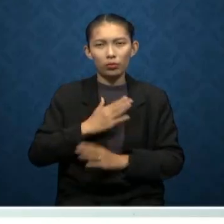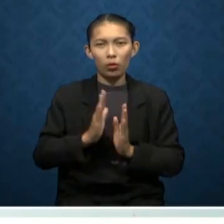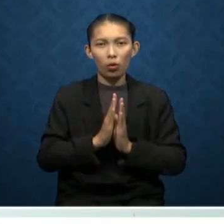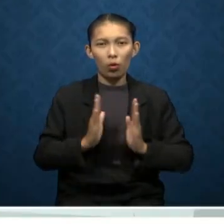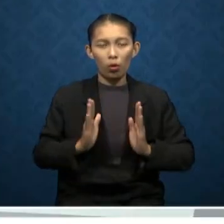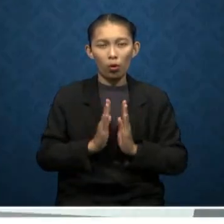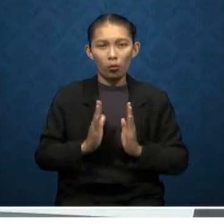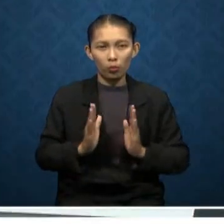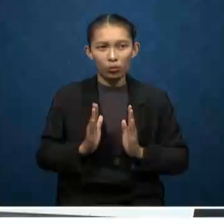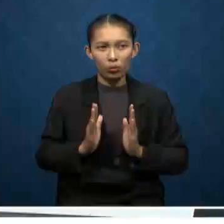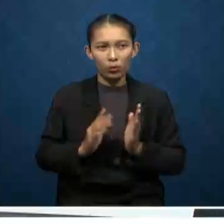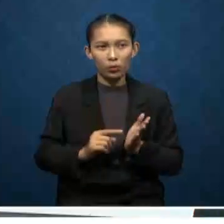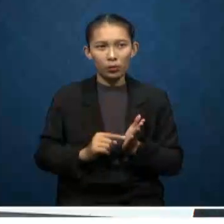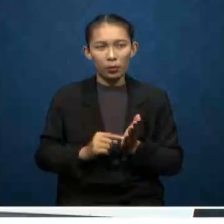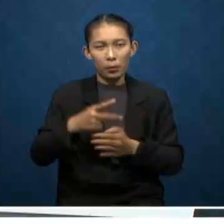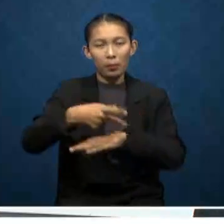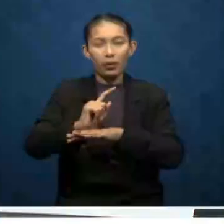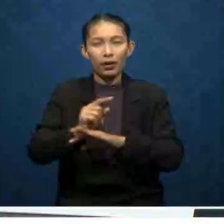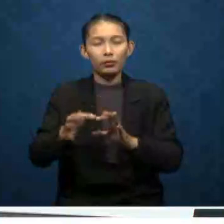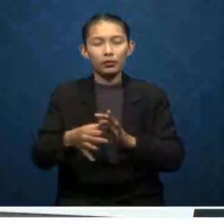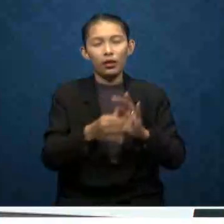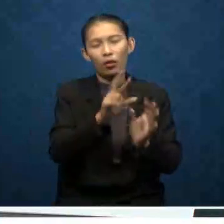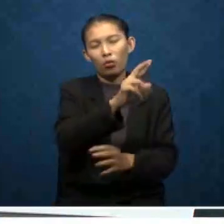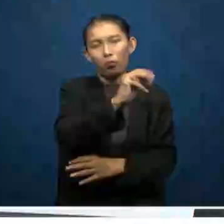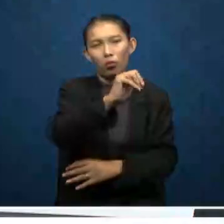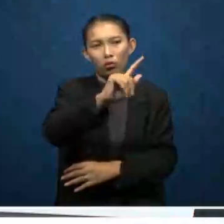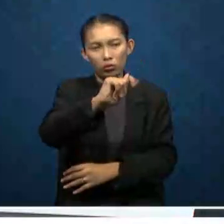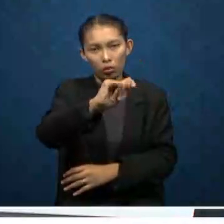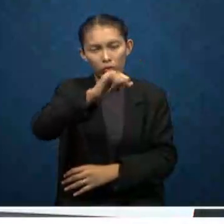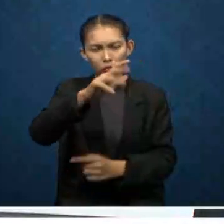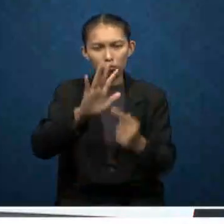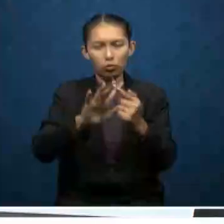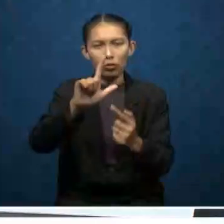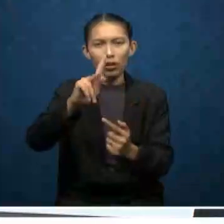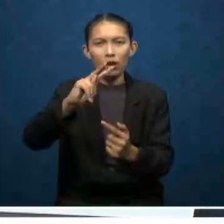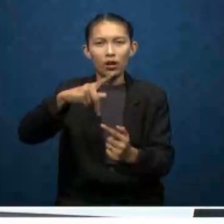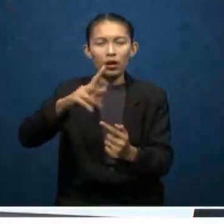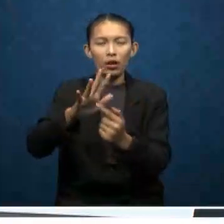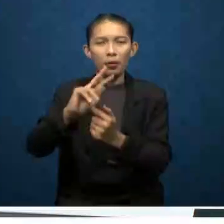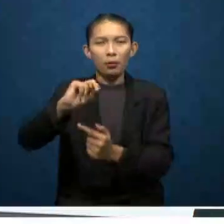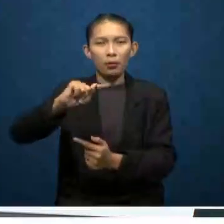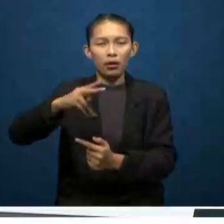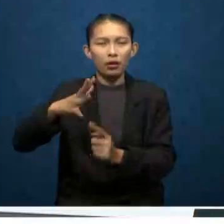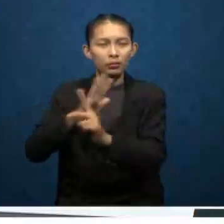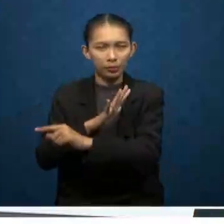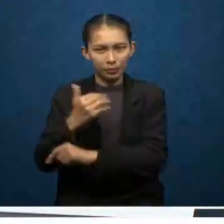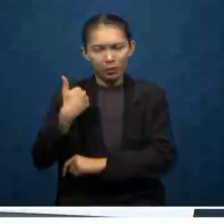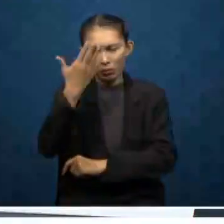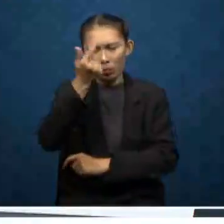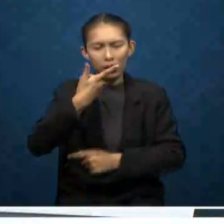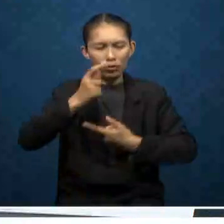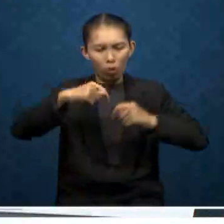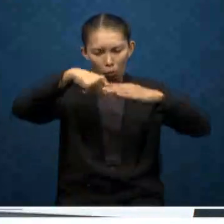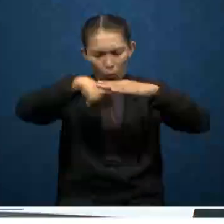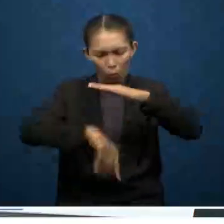ετε ผ่านไป Thor cross.พิศพิณ์ อบริวัที่ทานสอบ้อย่างระเอีดทองแท